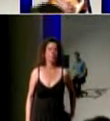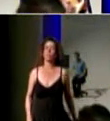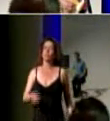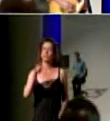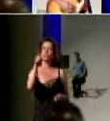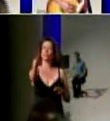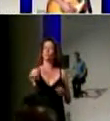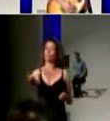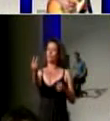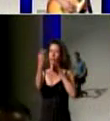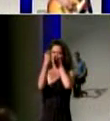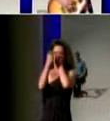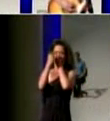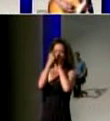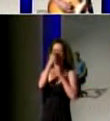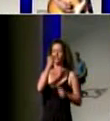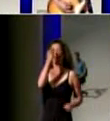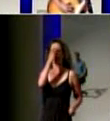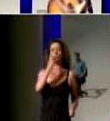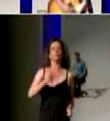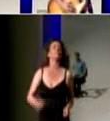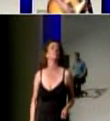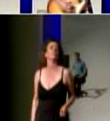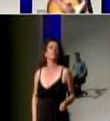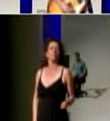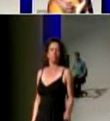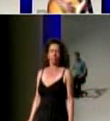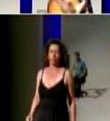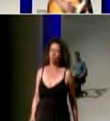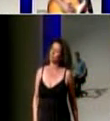Tu me regardes d'une drôle de manière.